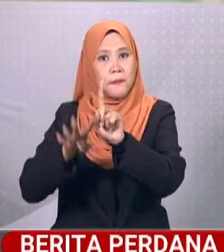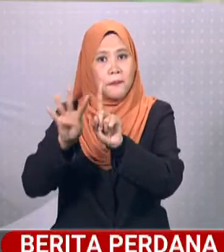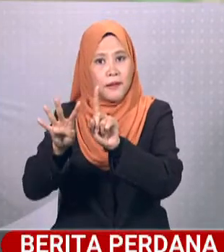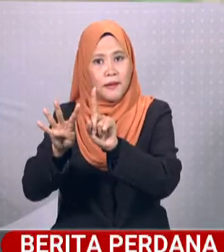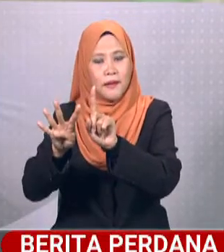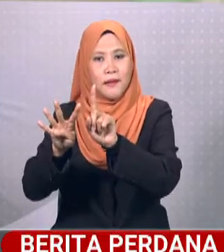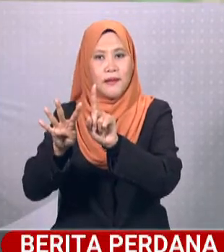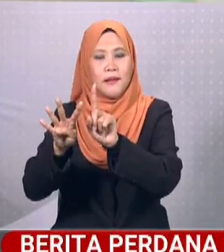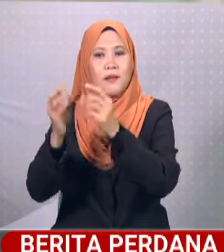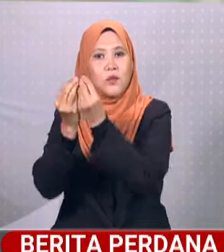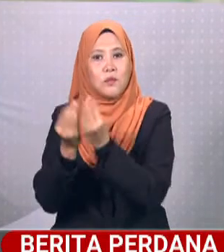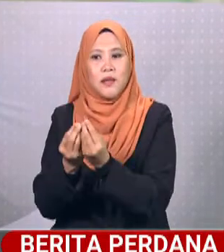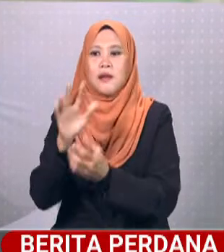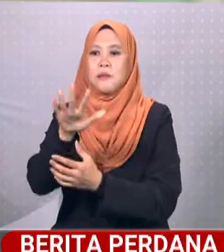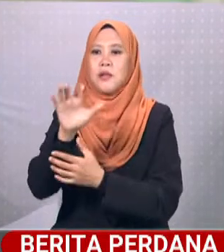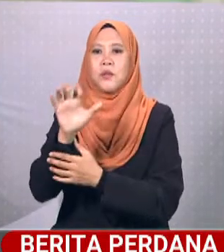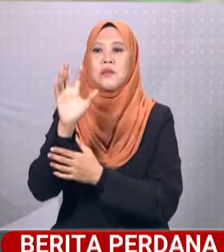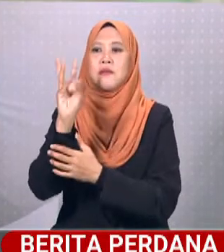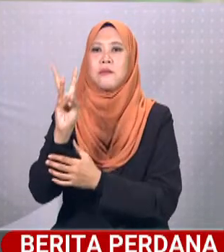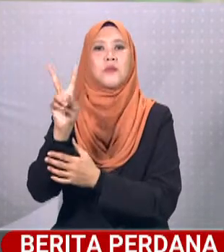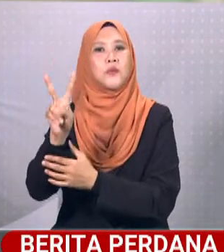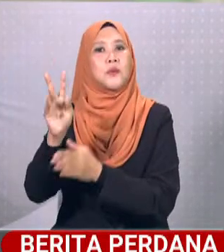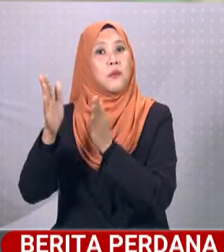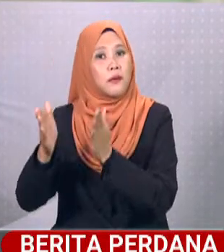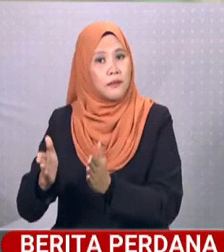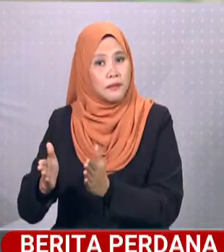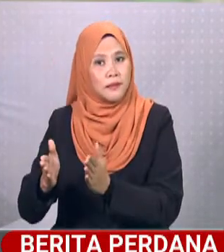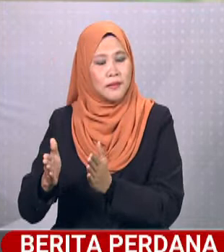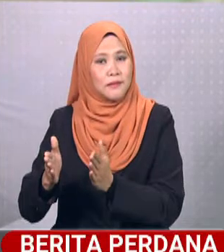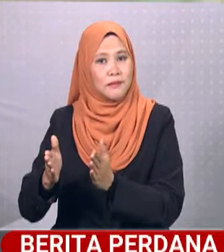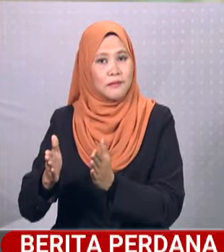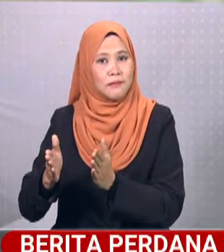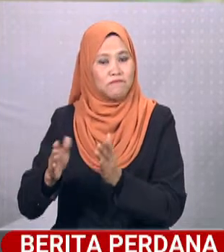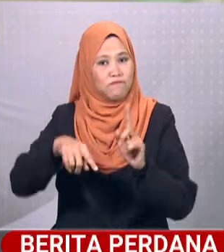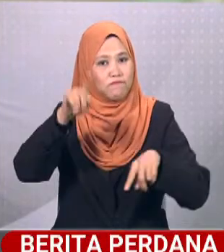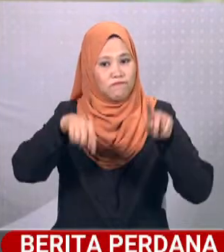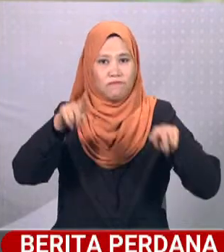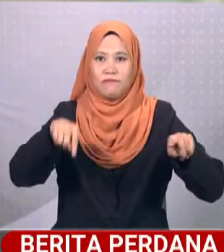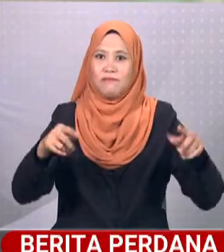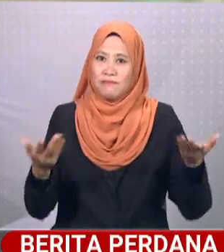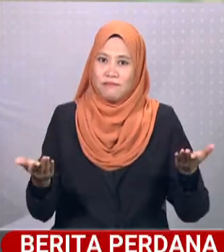adalah seramai 562 orang.